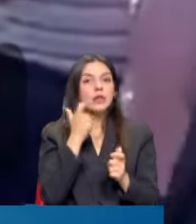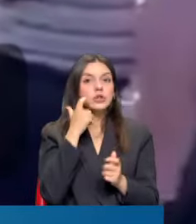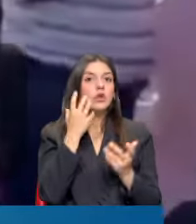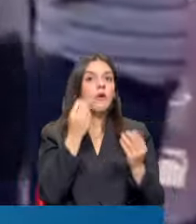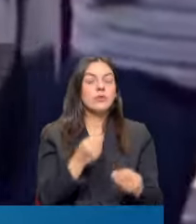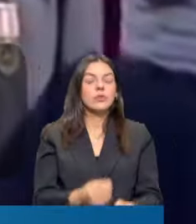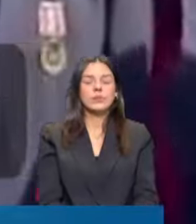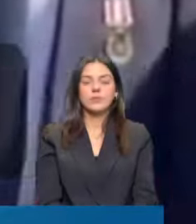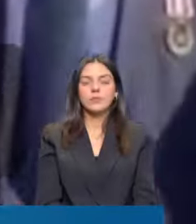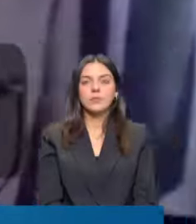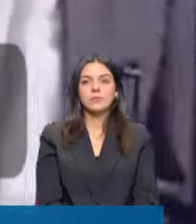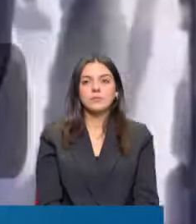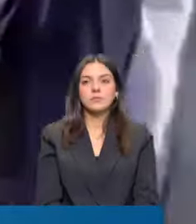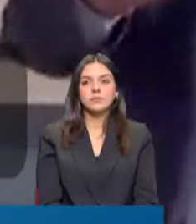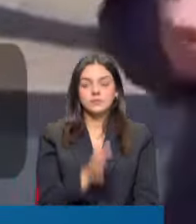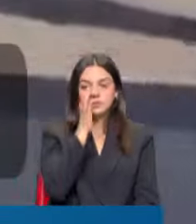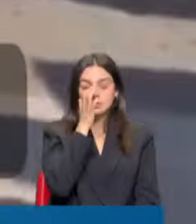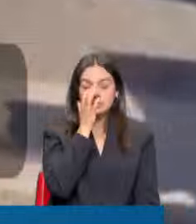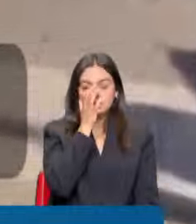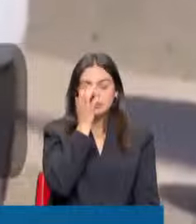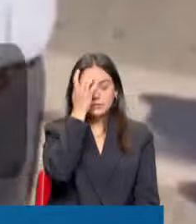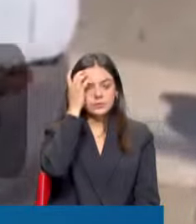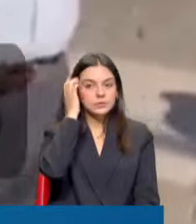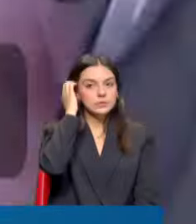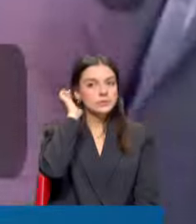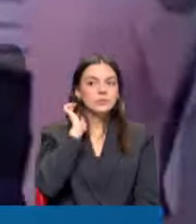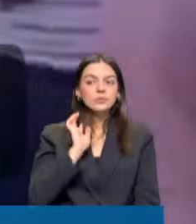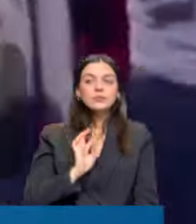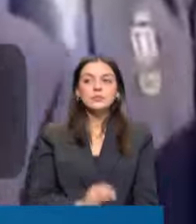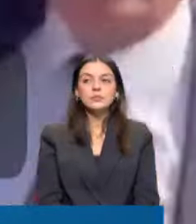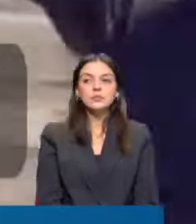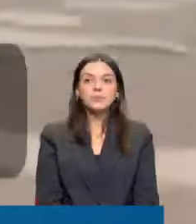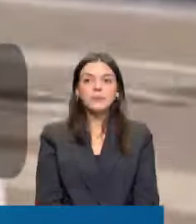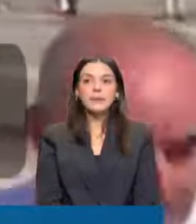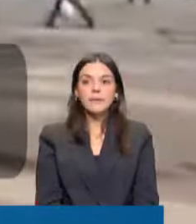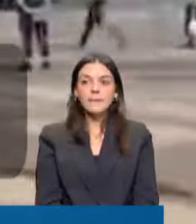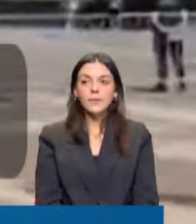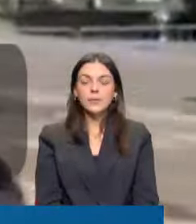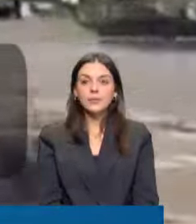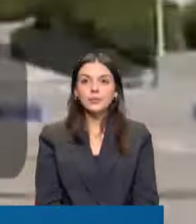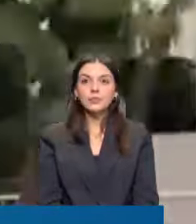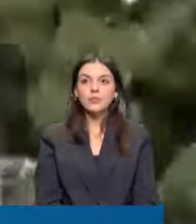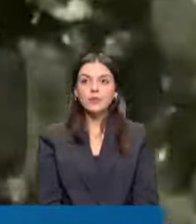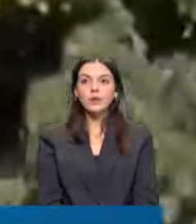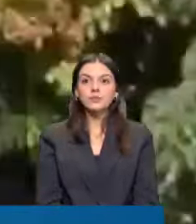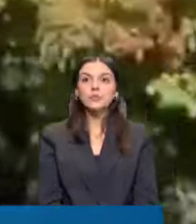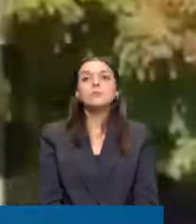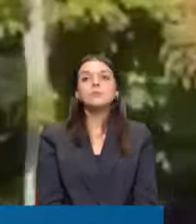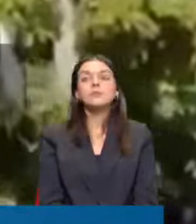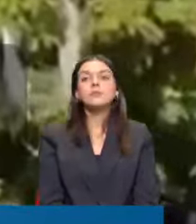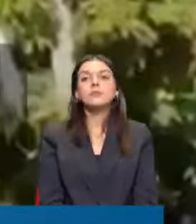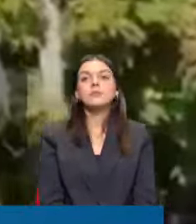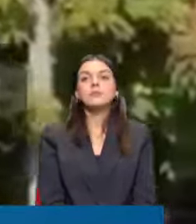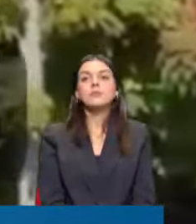gazilerimizin kahramanlıklarımızın güç birliğiyle meydana geldi. Bu pankart neyinle sarılır? Burada Atatürk'ün